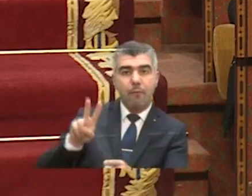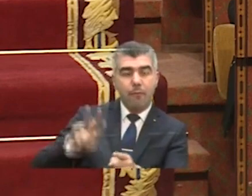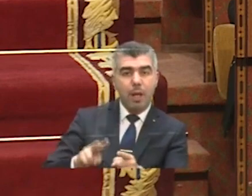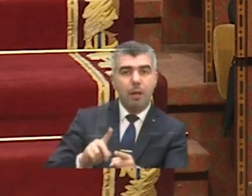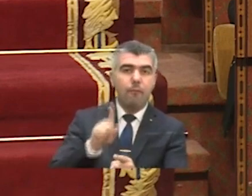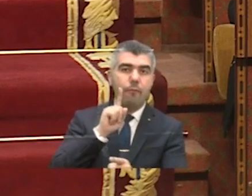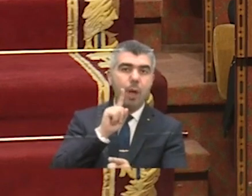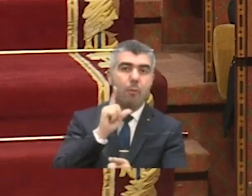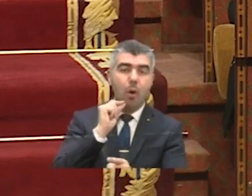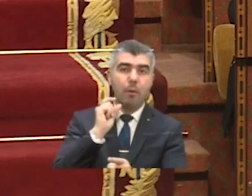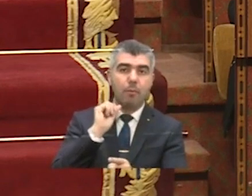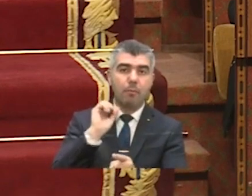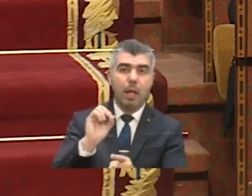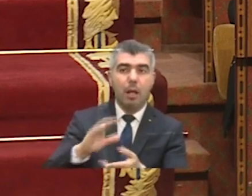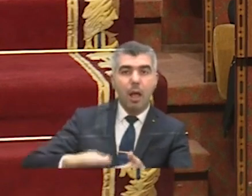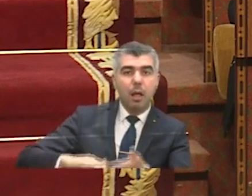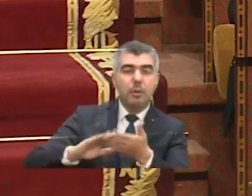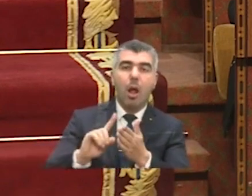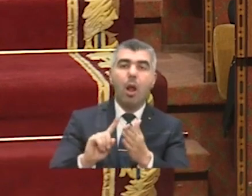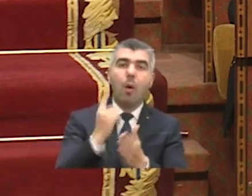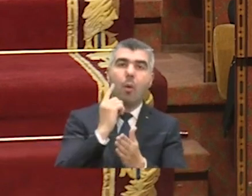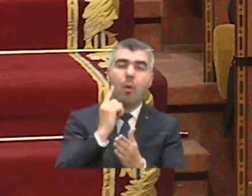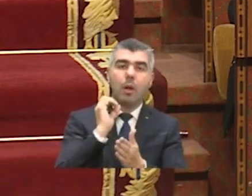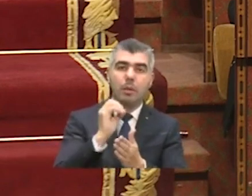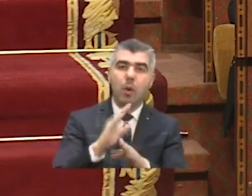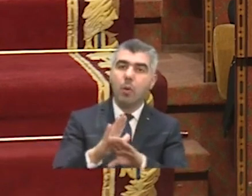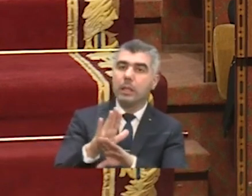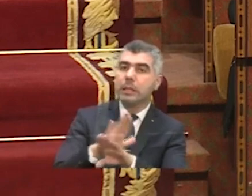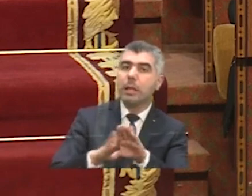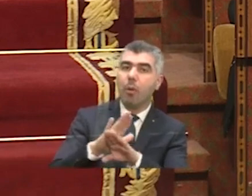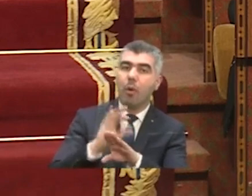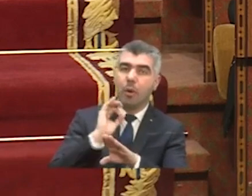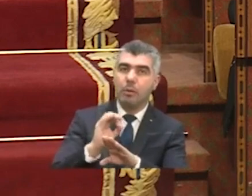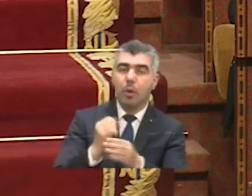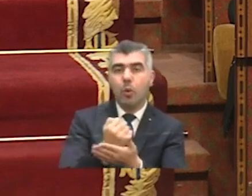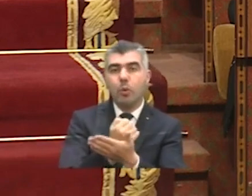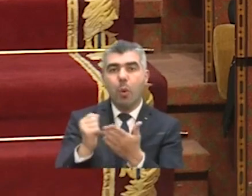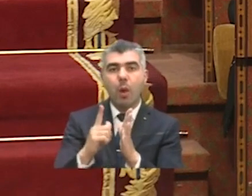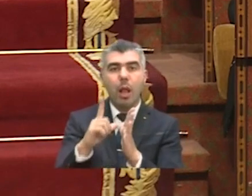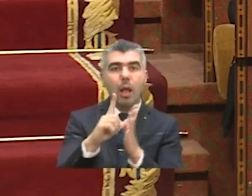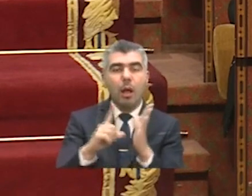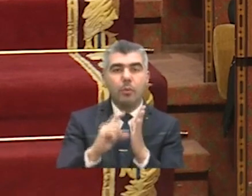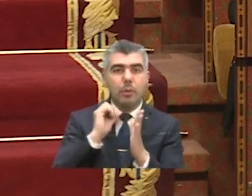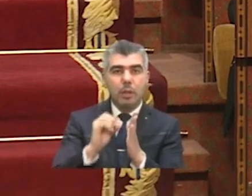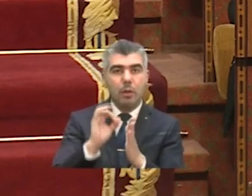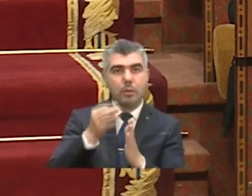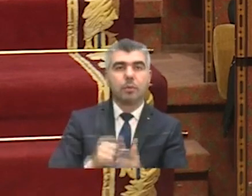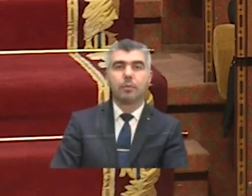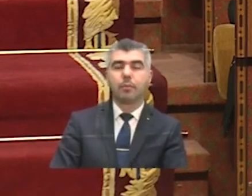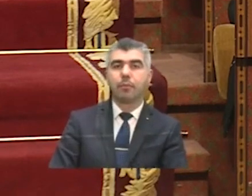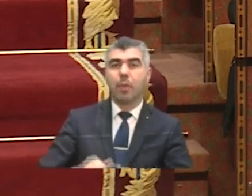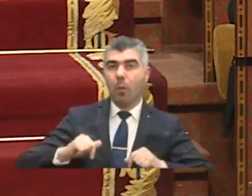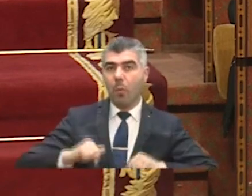ونساء التعليم كيطالبوا بالكرامه اولا، وخصكم تعتذروا لهم، وخصكم تسحبوا هذاك النظام الاساسي المشؤوم. السيد